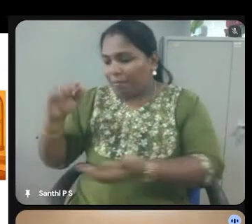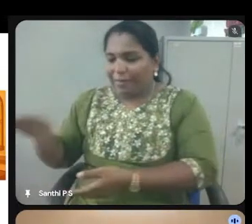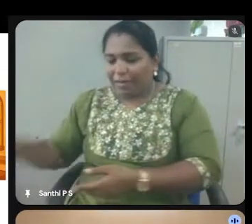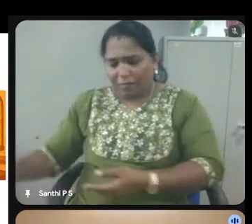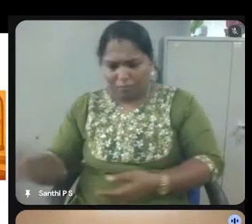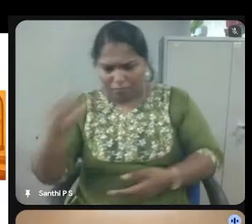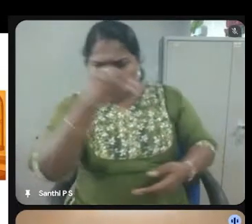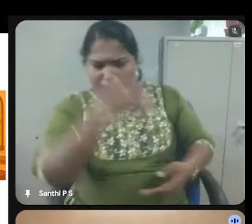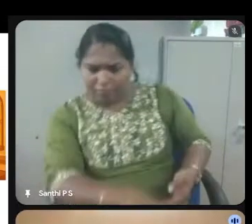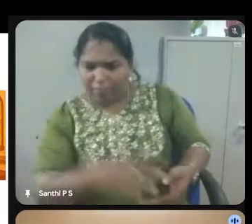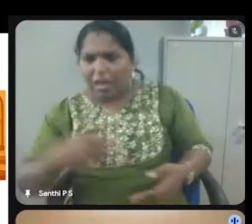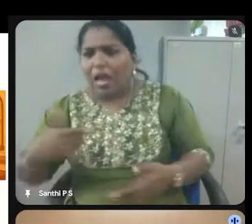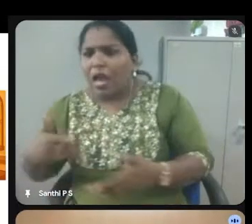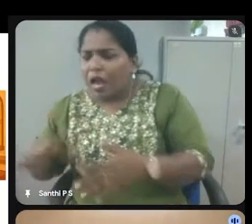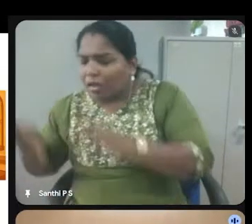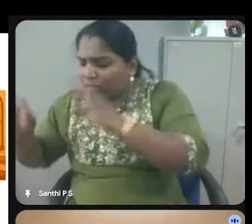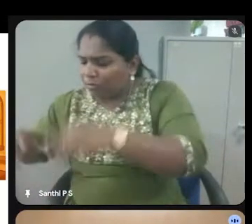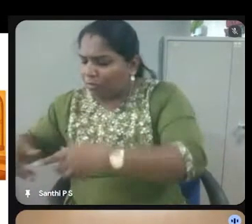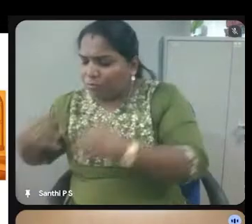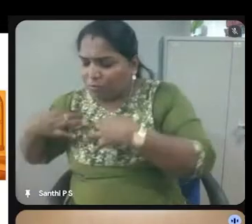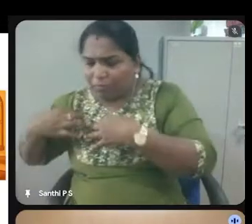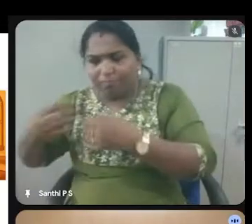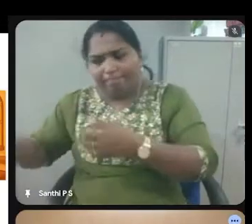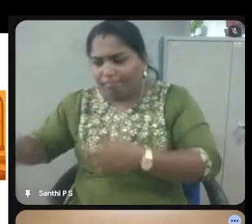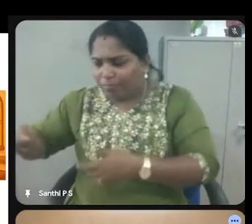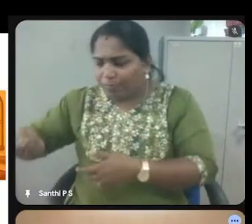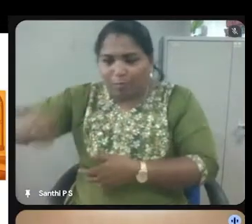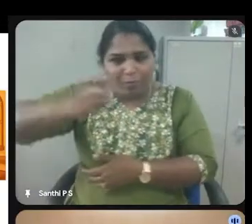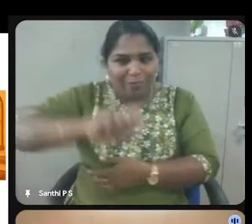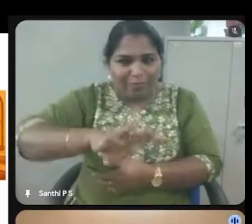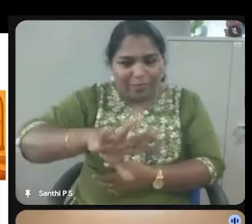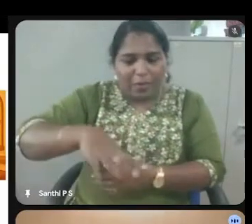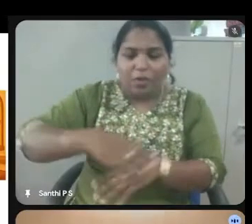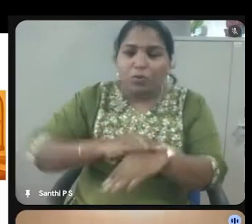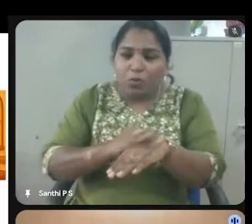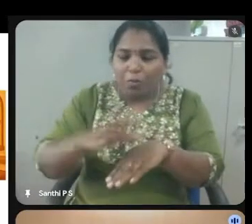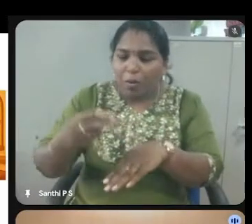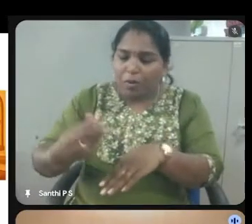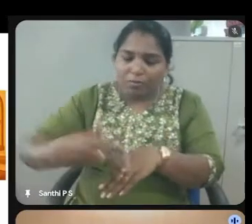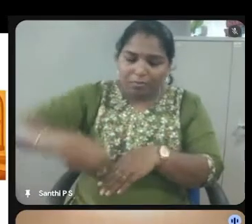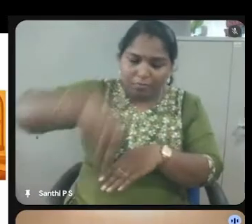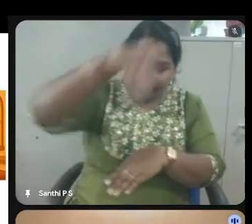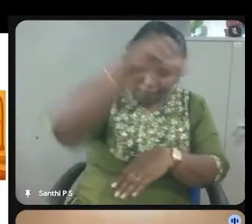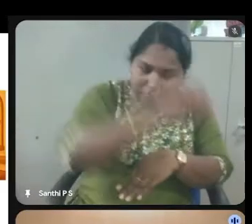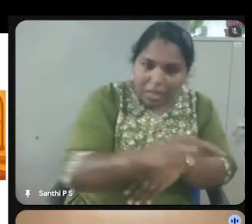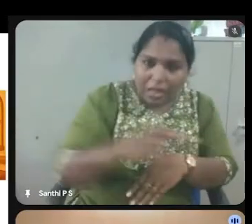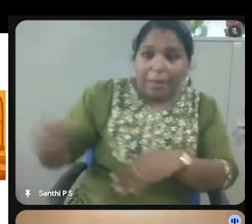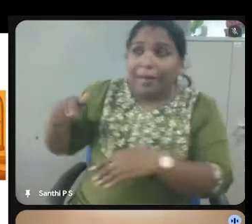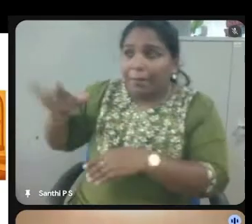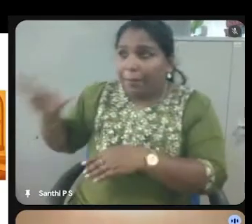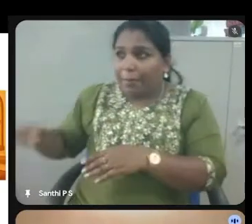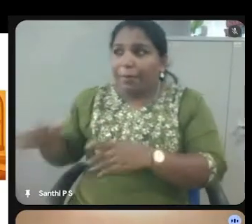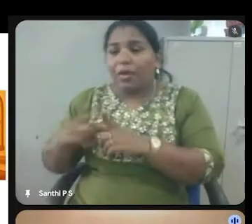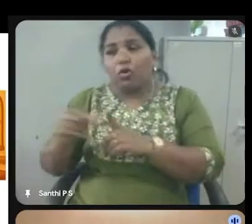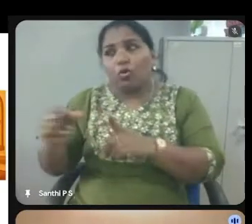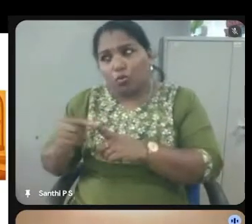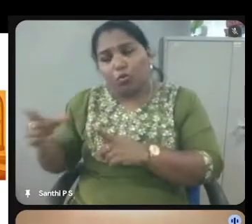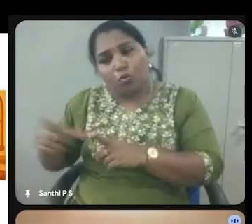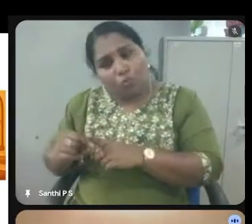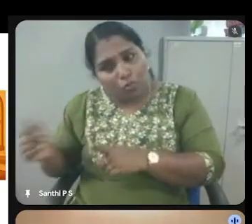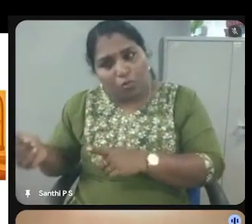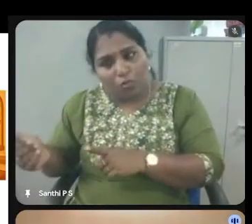പൈപ്പ് ഉറപ്പിക്കുക, അവരെ കൊണ്ട് സൂപ്പ് പൊടി ഇരിപ്പിക്കുക, എന്നൊക്കെ ഡ്രസ്സ് ഇരിപ്പിക്കുക. അതിന്റെ ഇടയിൽ സംസാരവും, അപ്പൊ ഒത്തിരി ഇന്ററാക്ഷൻസ് വരും. കുട്ടി